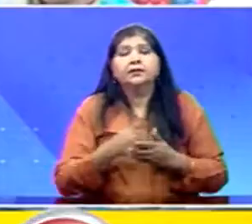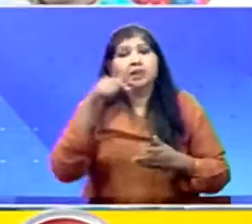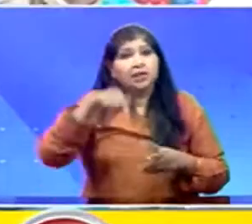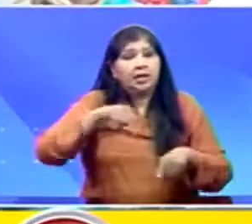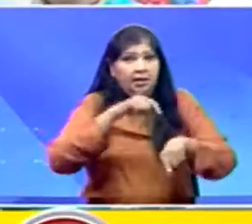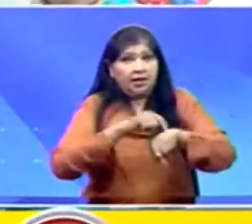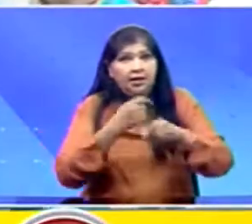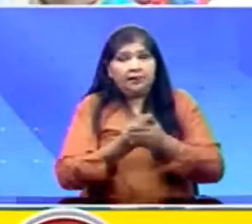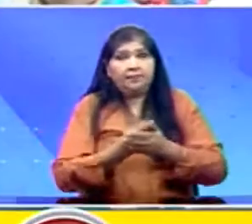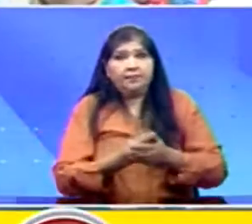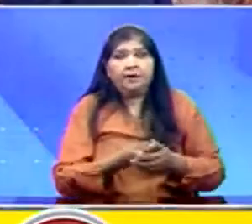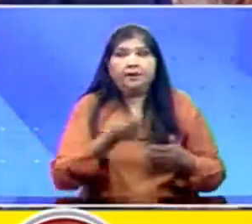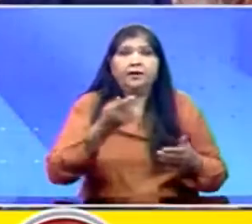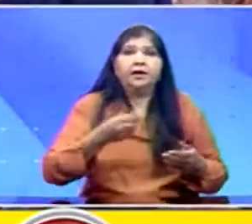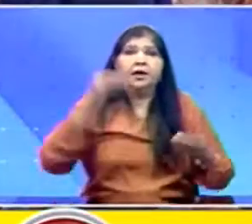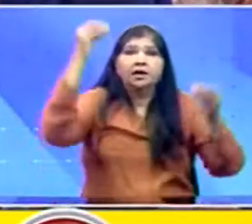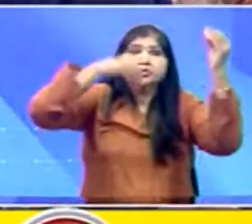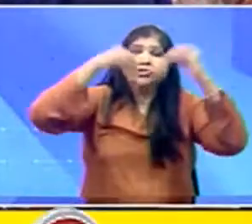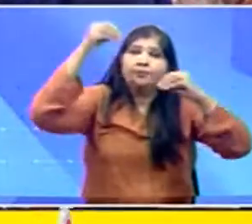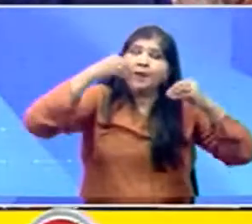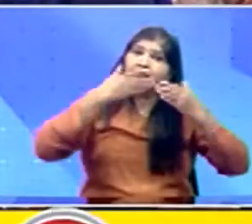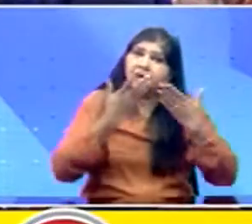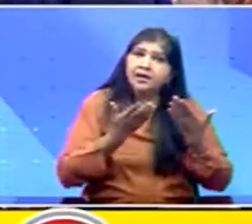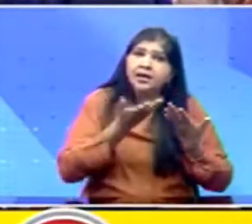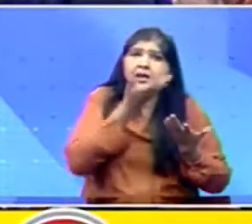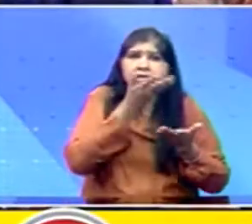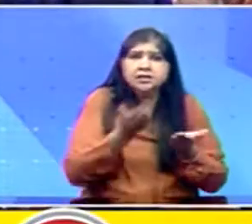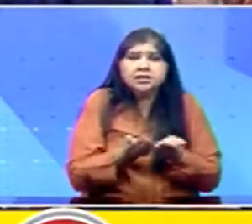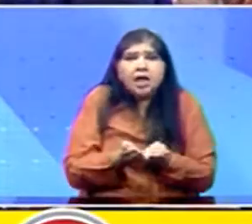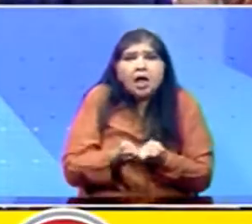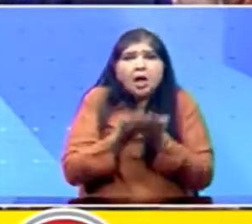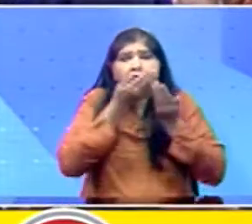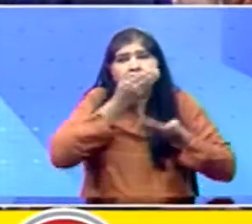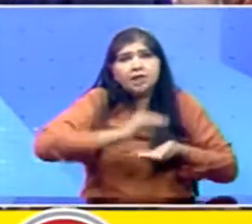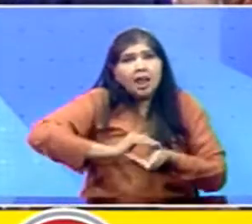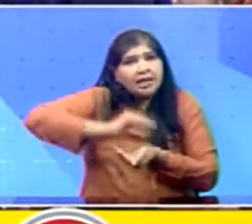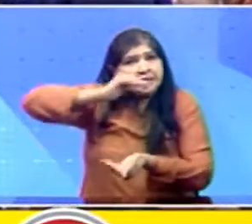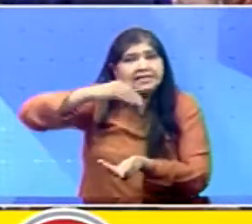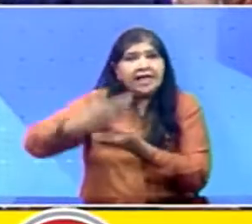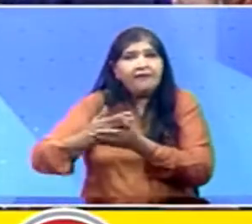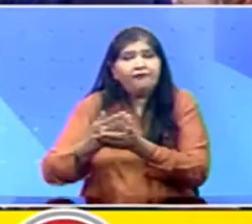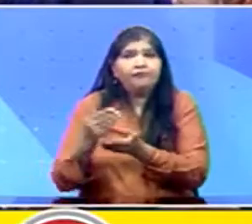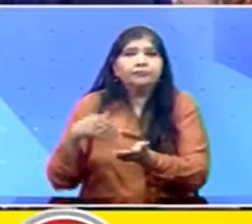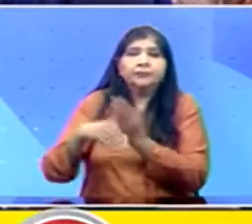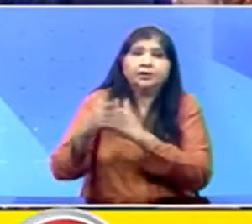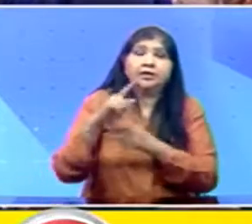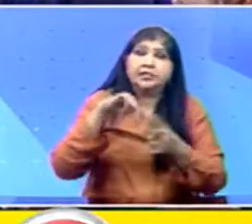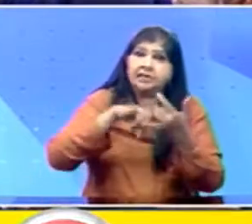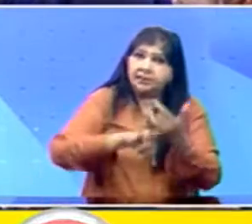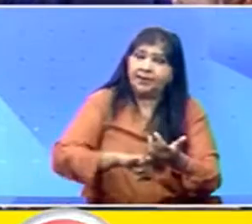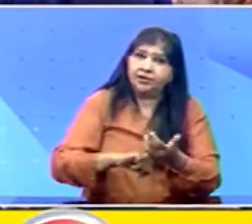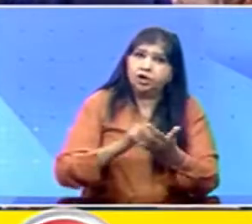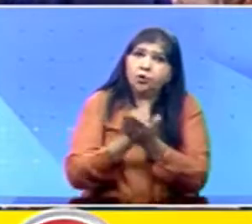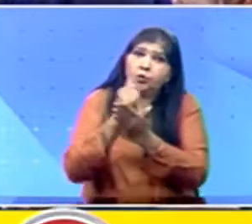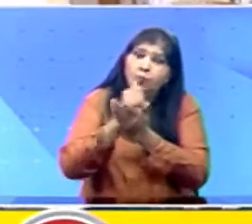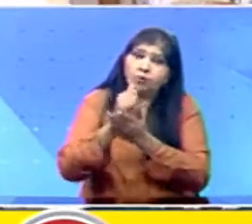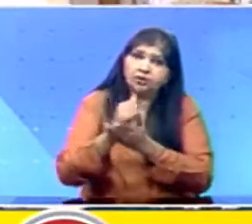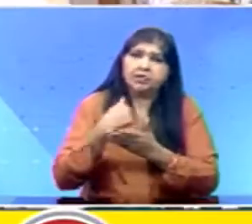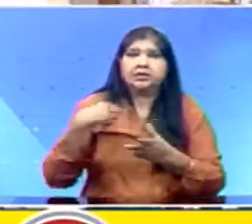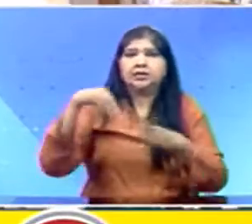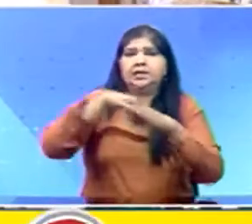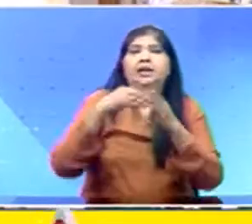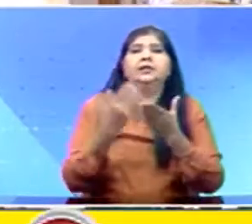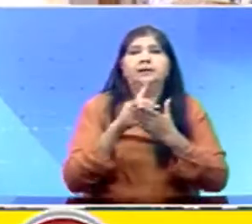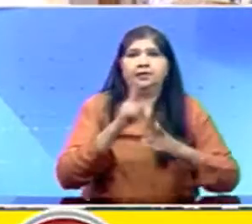समय जल और जल सवरक्षन की दिशा में विशेश प्रयास करने का भी है